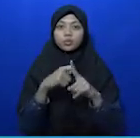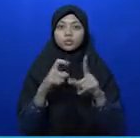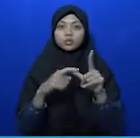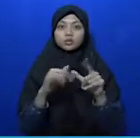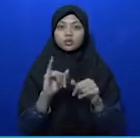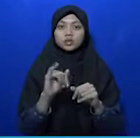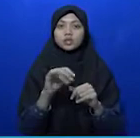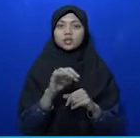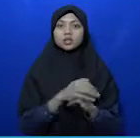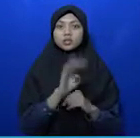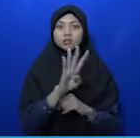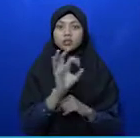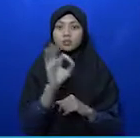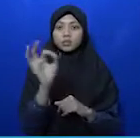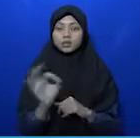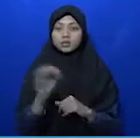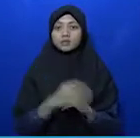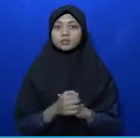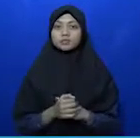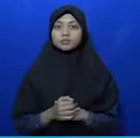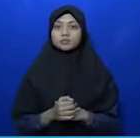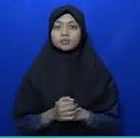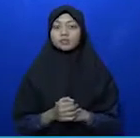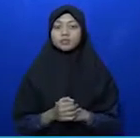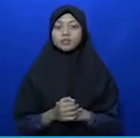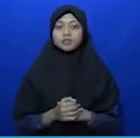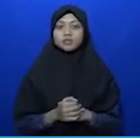FGX 54, Indonesia 5, Rio 40.